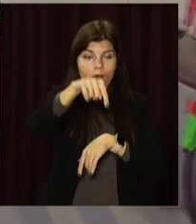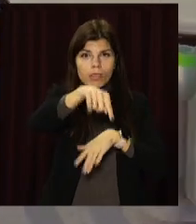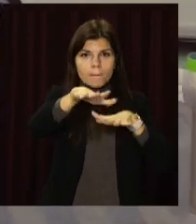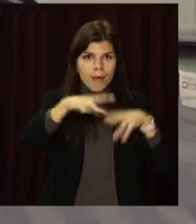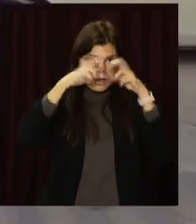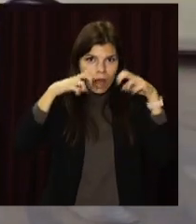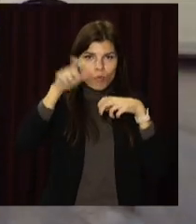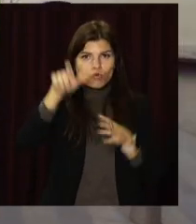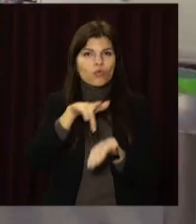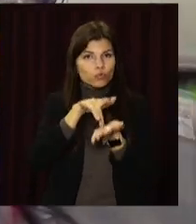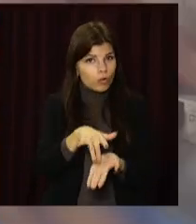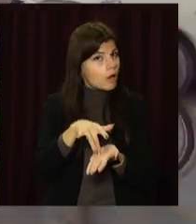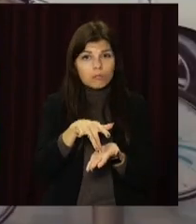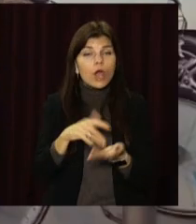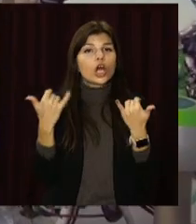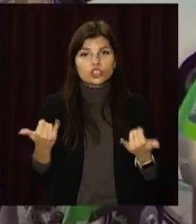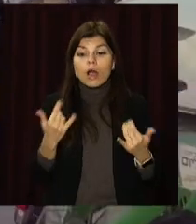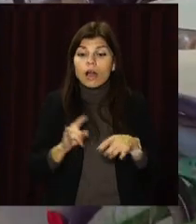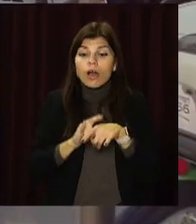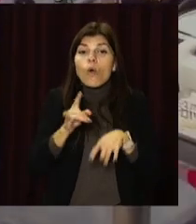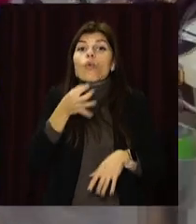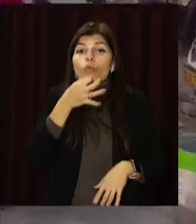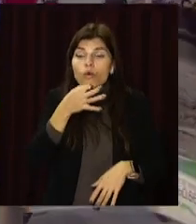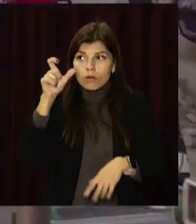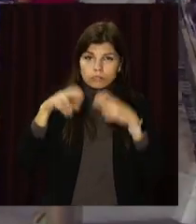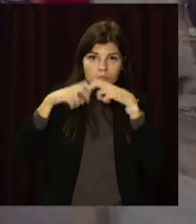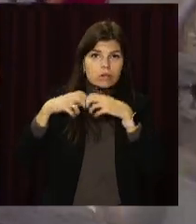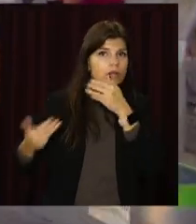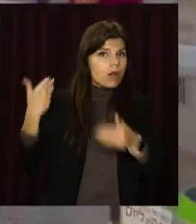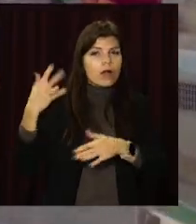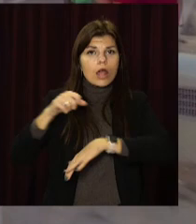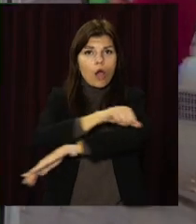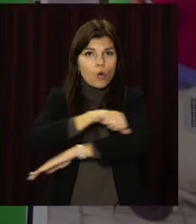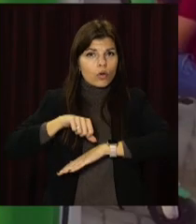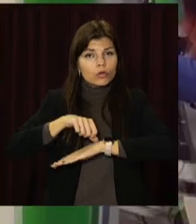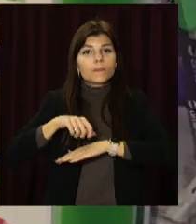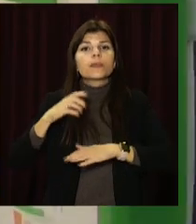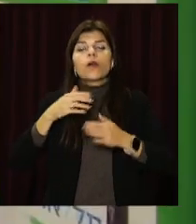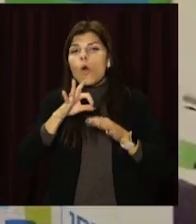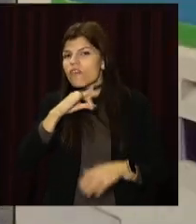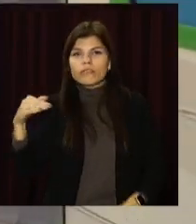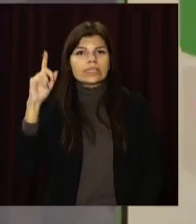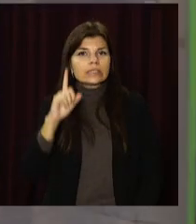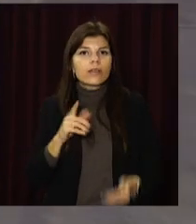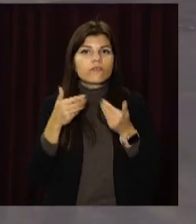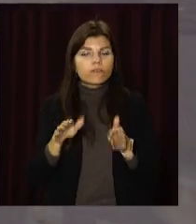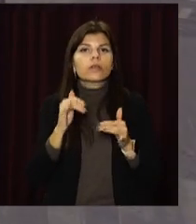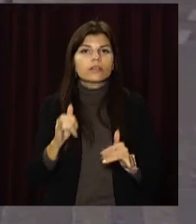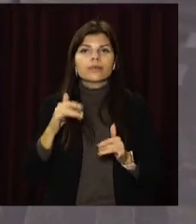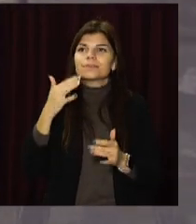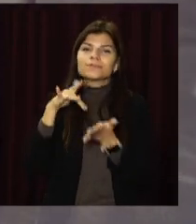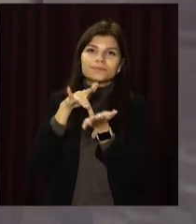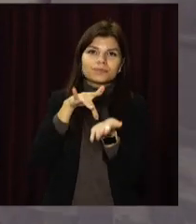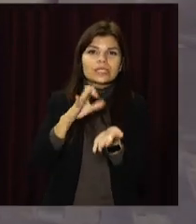що туриста пустять у країну. Остаточне рішення прийматиметься вже на кордоні. Офіційно Ізраїль відкривається для іноземних